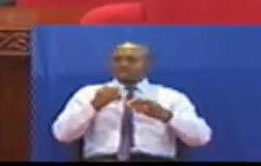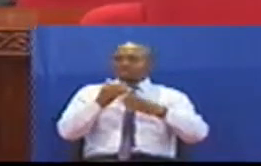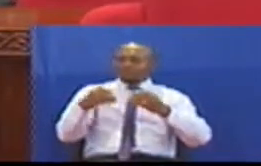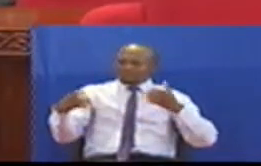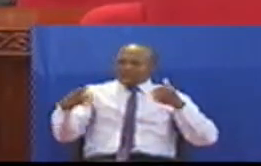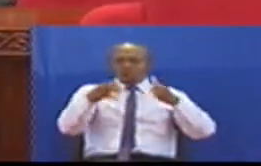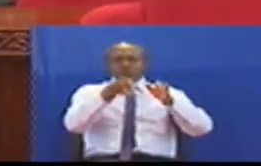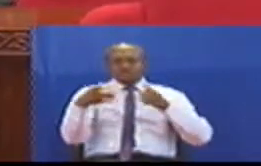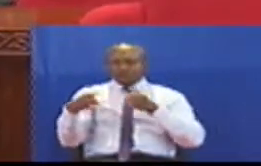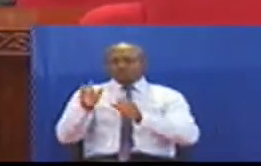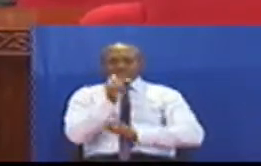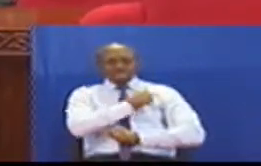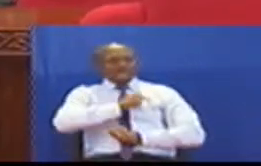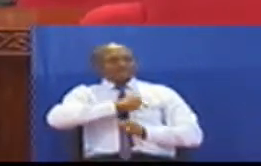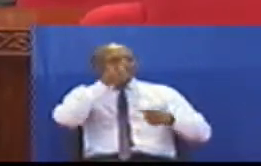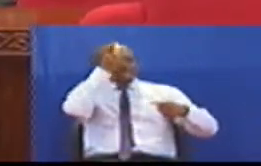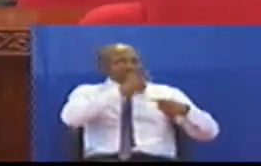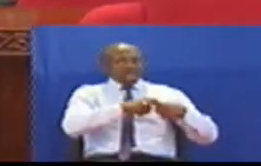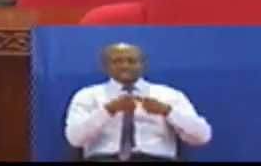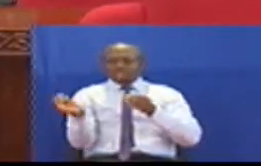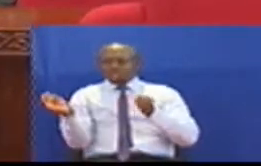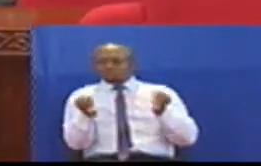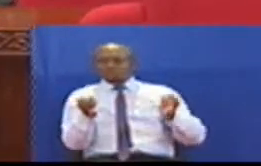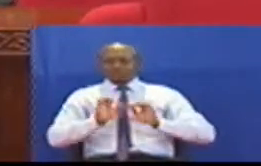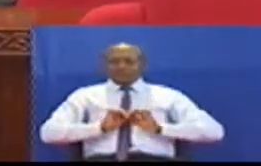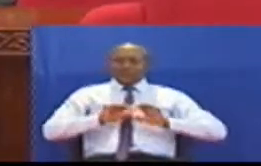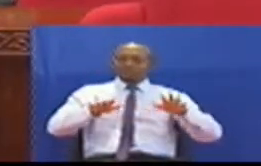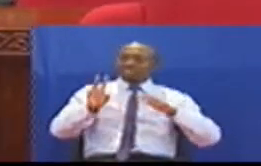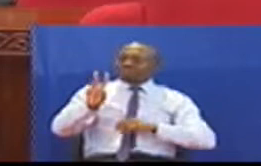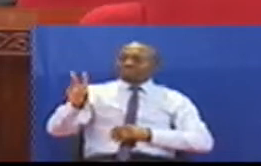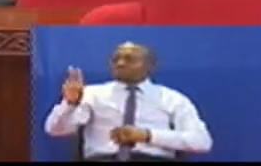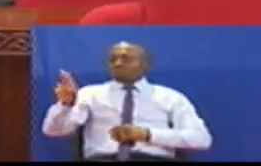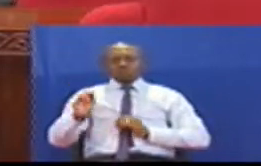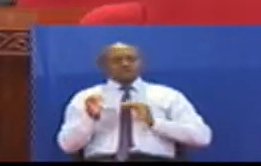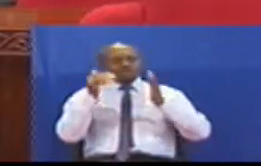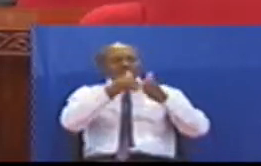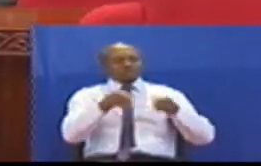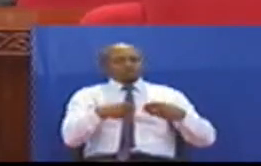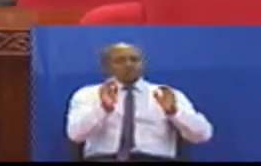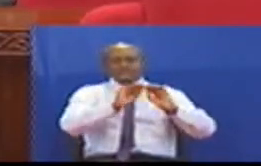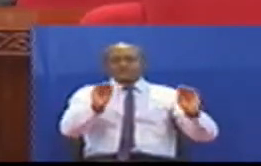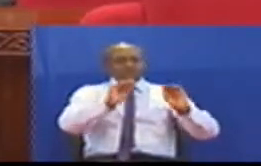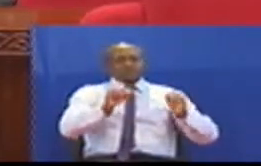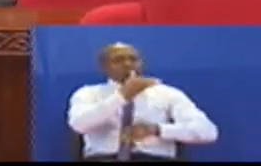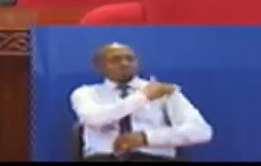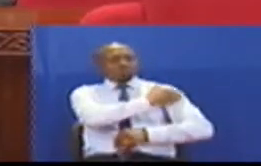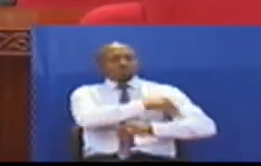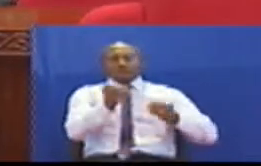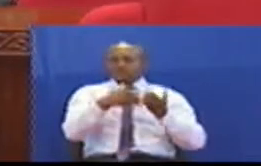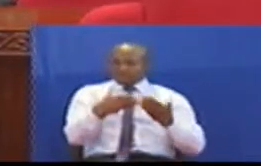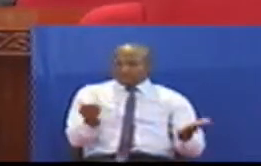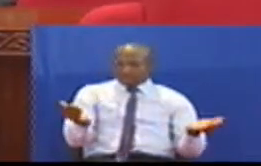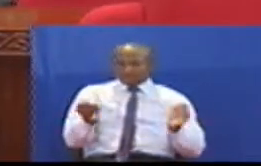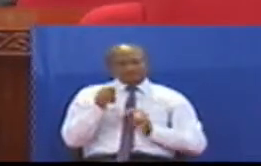Makundi yenye tabia hatarishi zinazochochea maambukizi ya VVU hayafikiwi kwa elimu na huduma. Hali hii